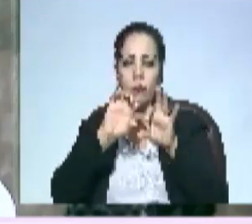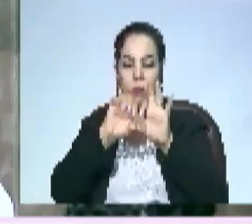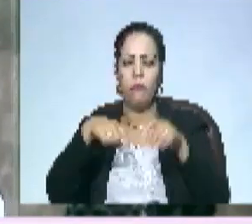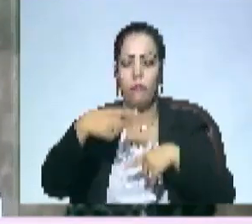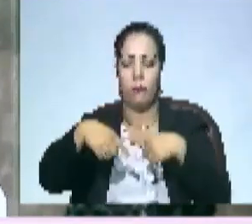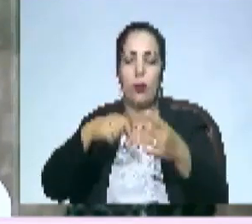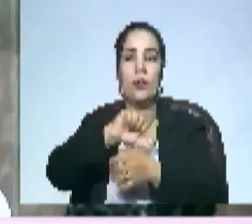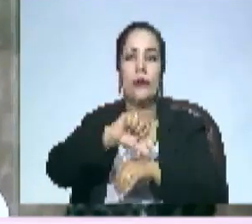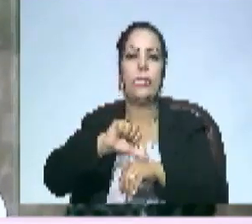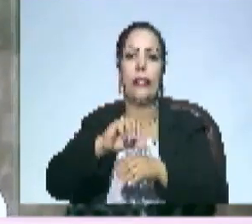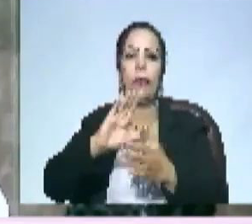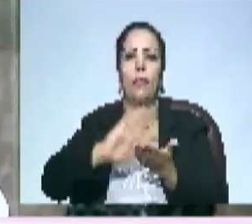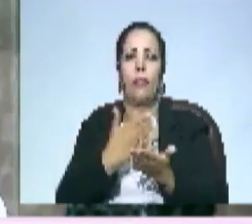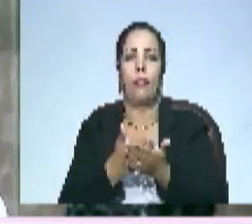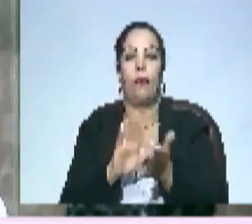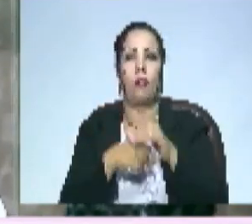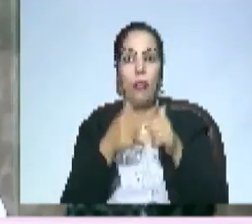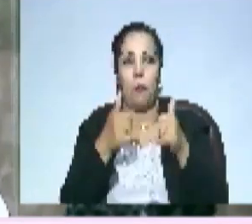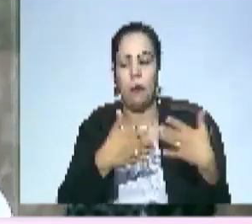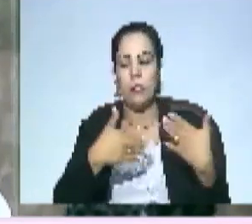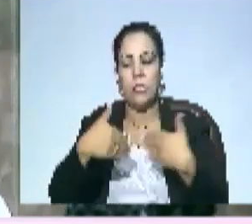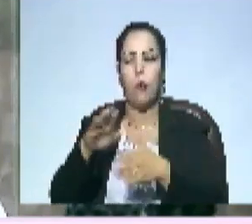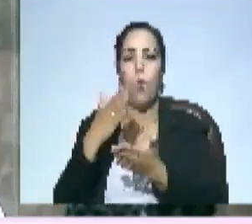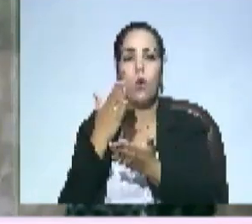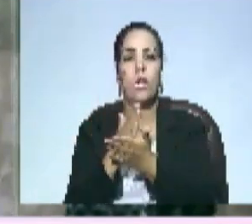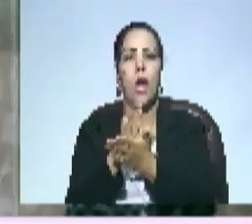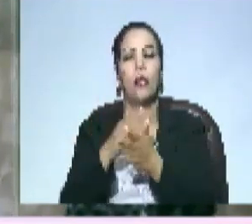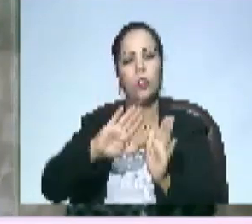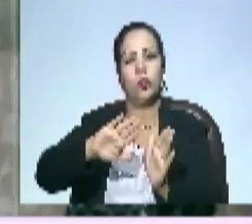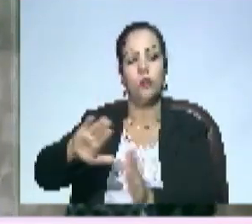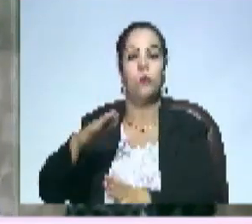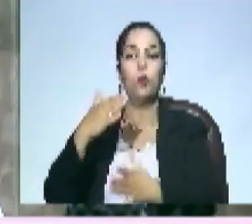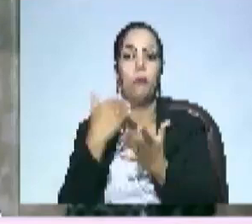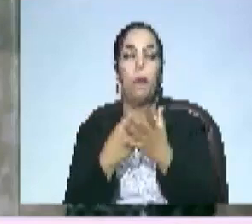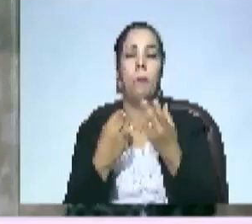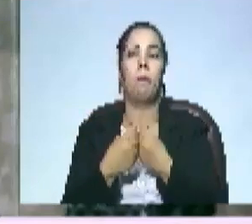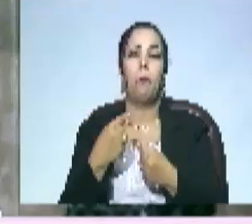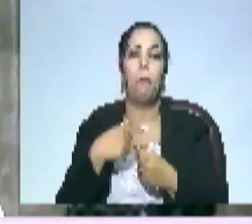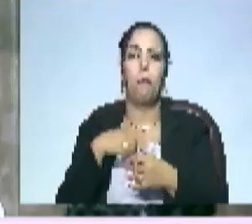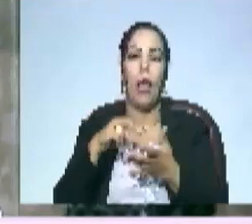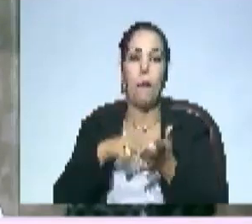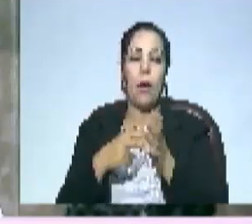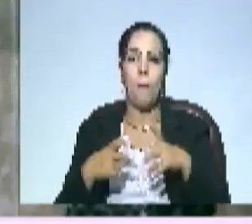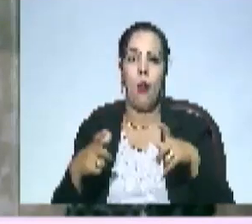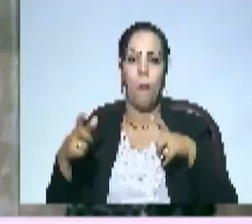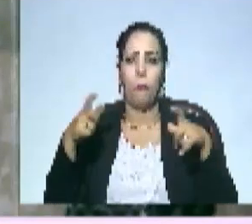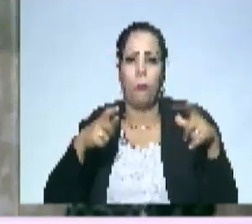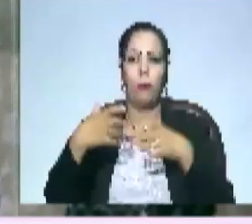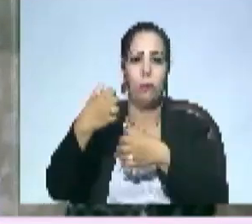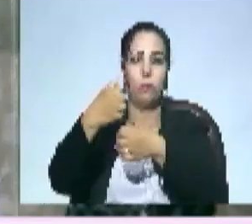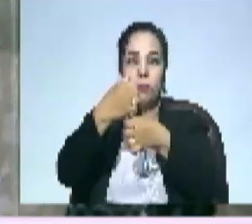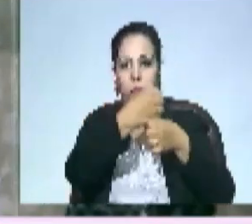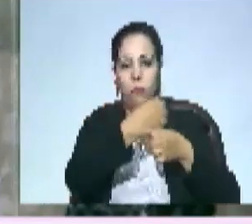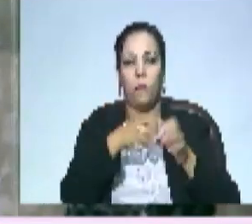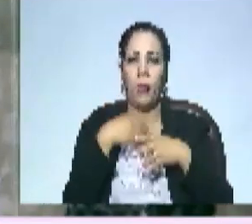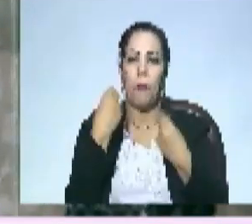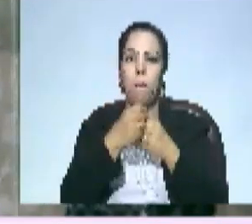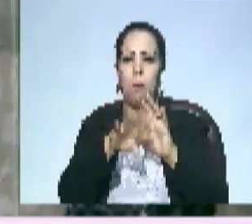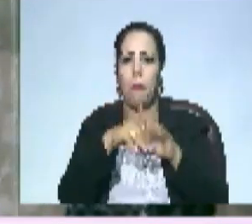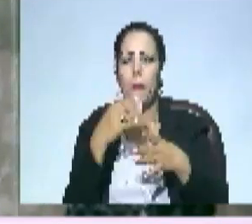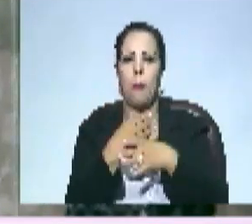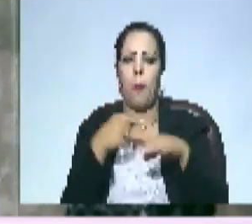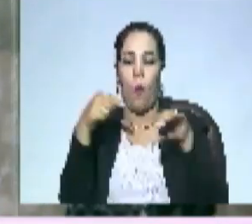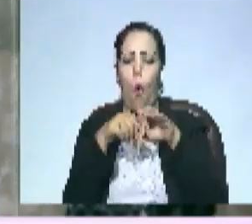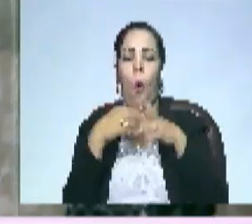كلها وتقلت وكده خلاص يسيبه يبرد وبعدين عمل الكريم او الكريمه اللي هيح شيه بيها تمام كده